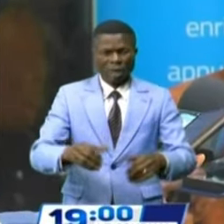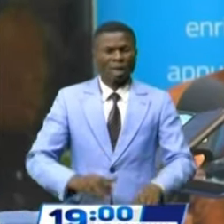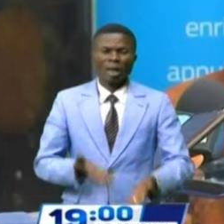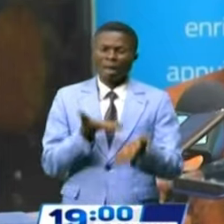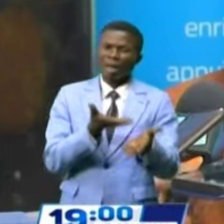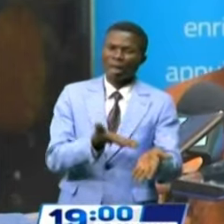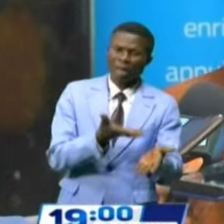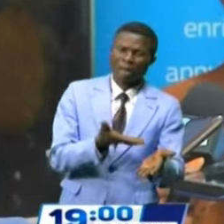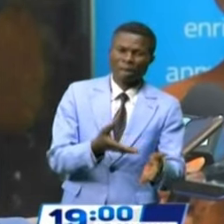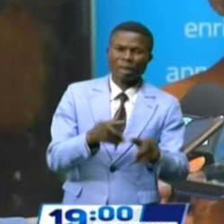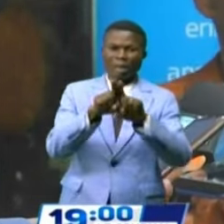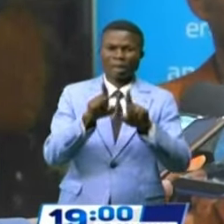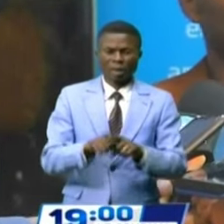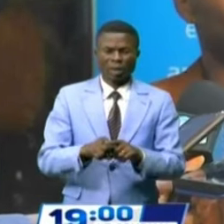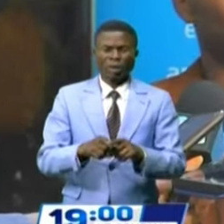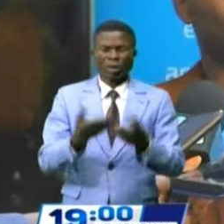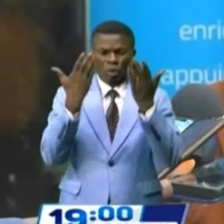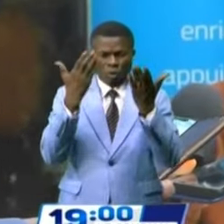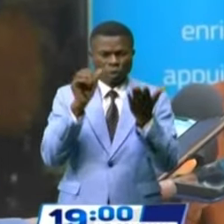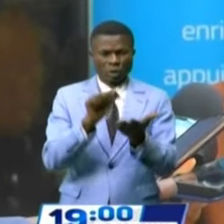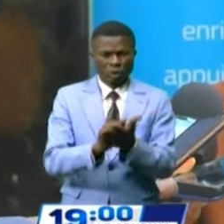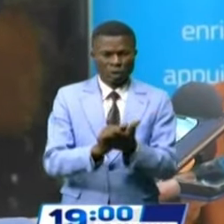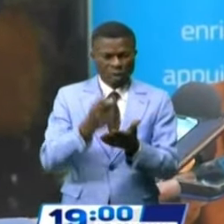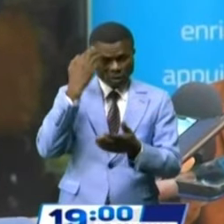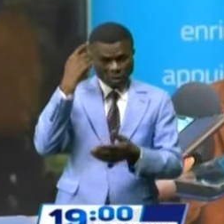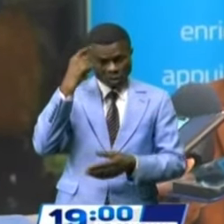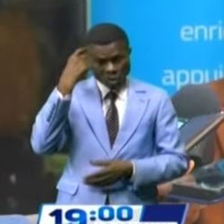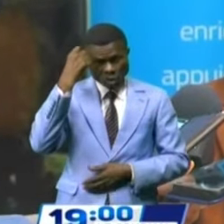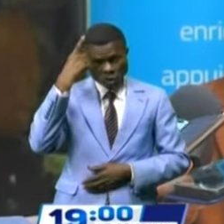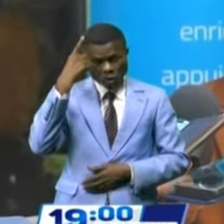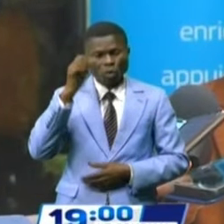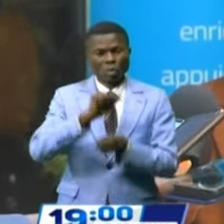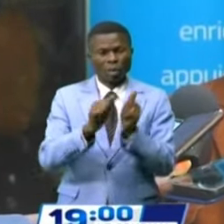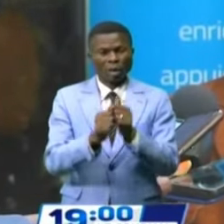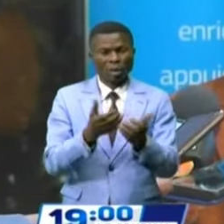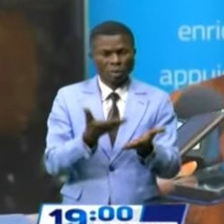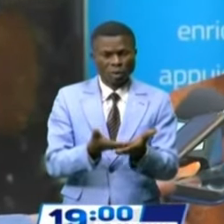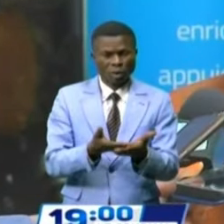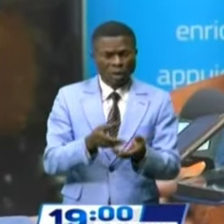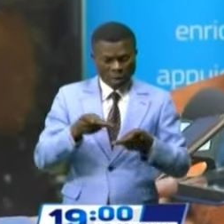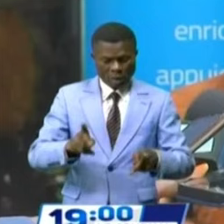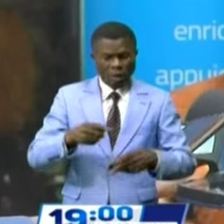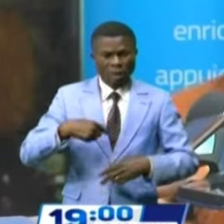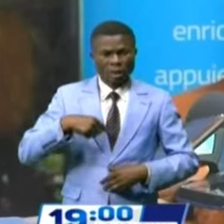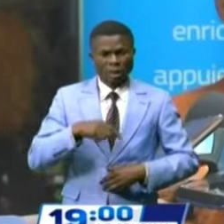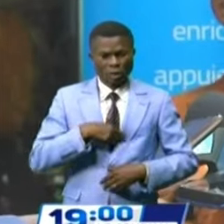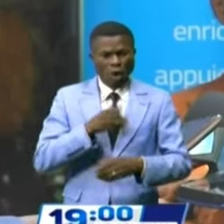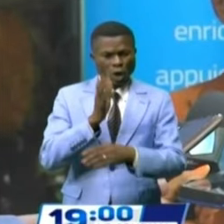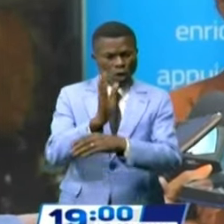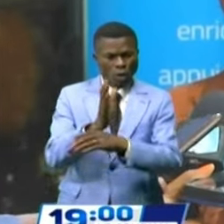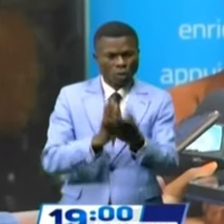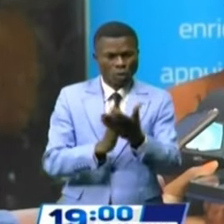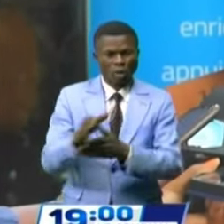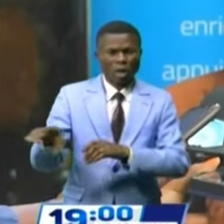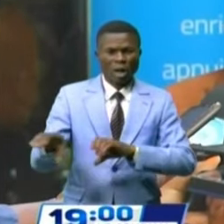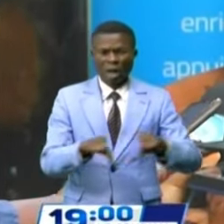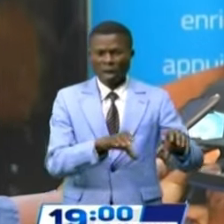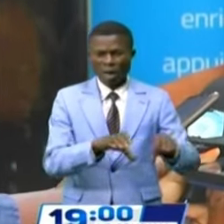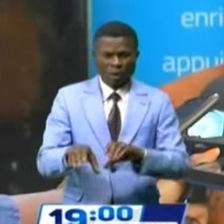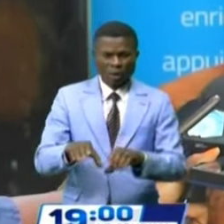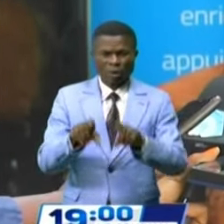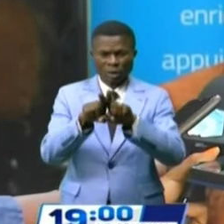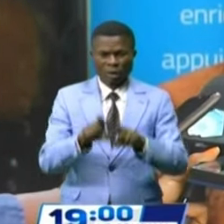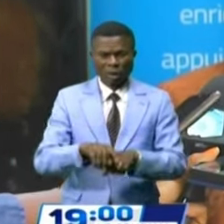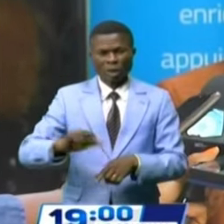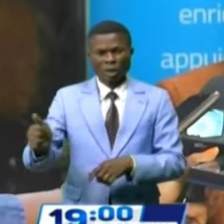assister. Alors nous avons conduit cette étude pour essayer de comprendre la situation, pour nous permettre d'orienter au fait nos actions, ainsi